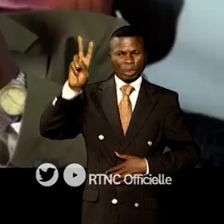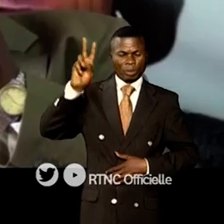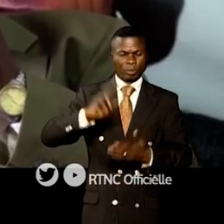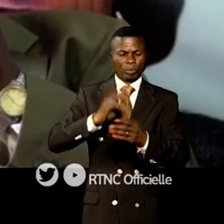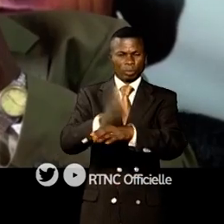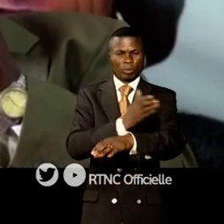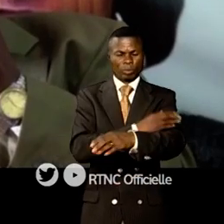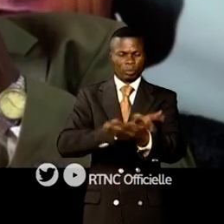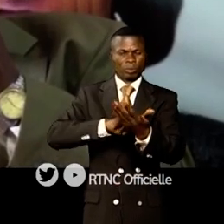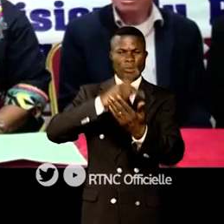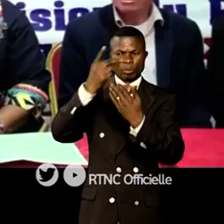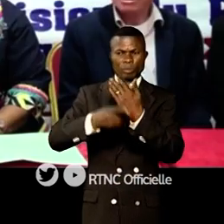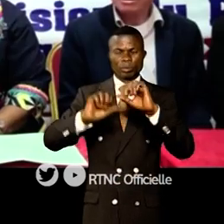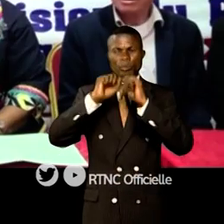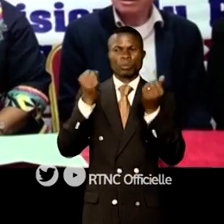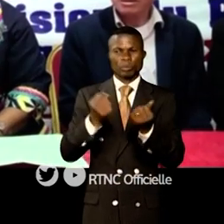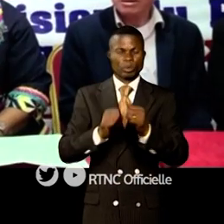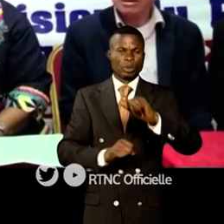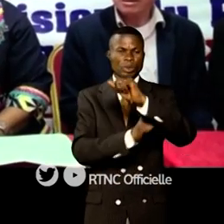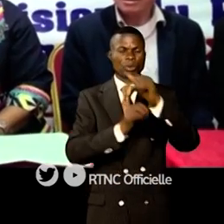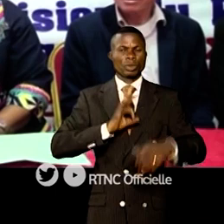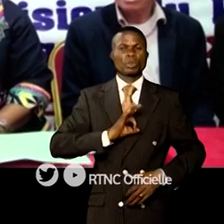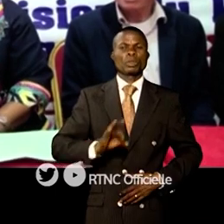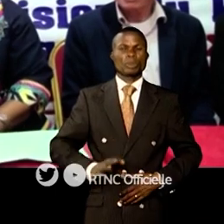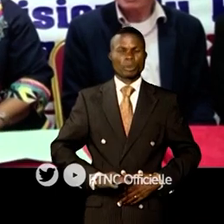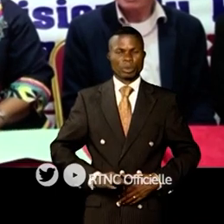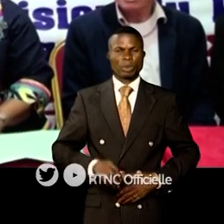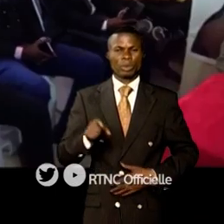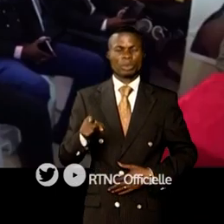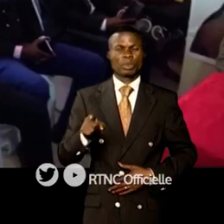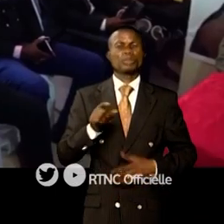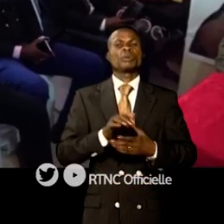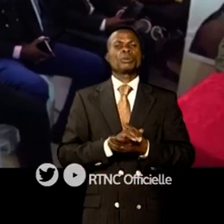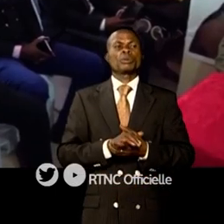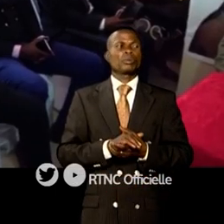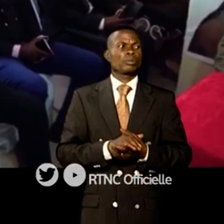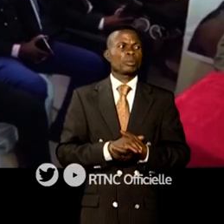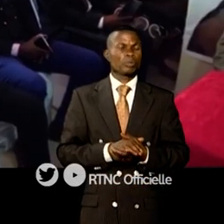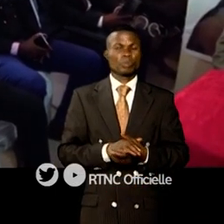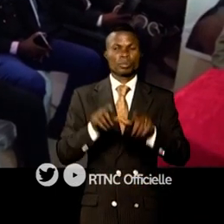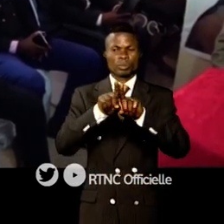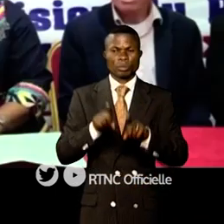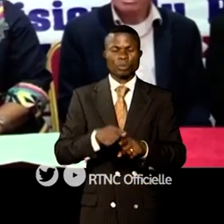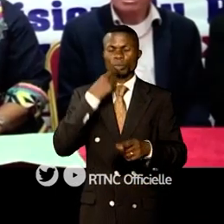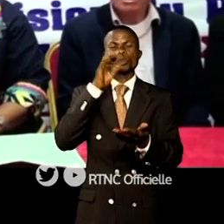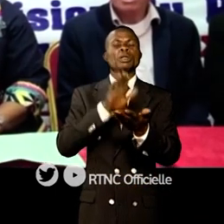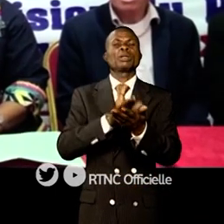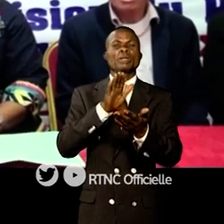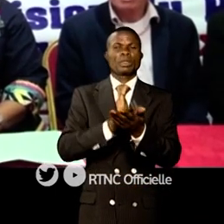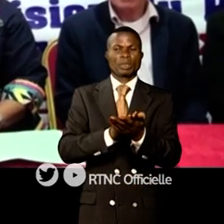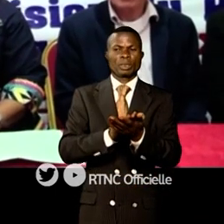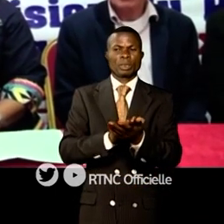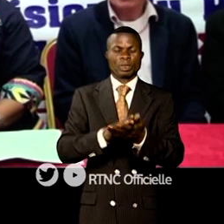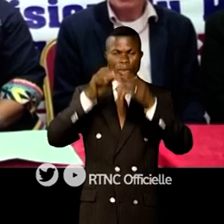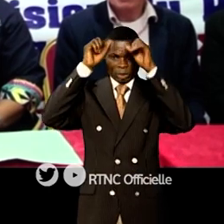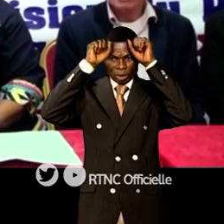progrès sociaux, réitère son soutien au chef de l'État, Félix-Antoine Tshisekedi Tshilombo. Aussi félicite-t-elle le